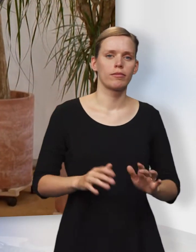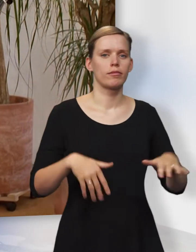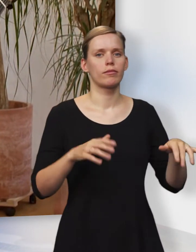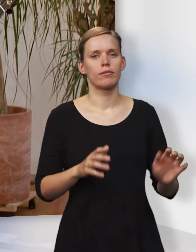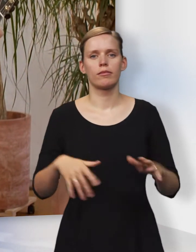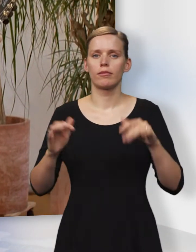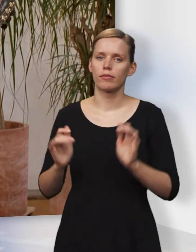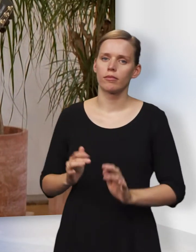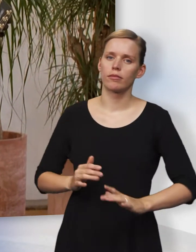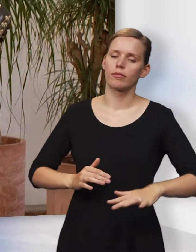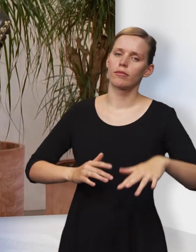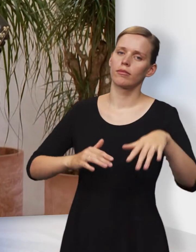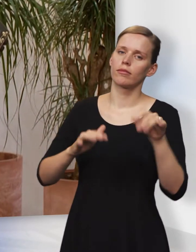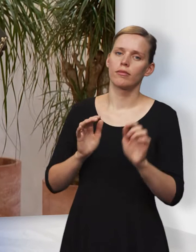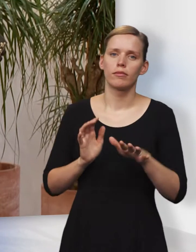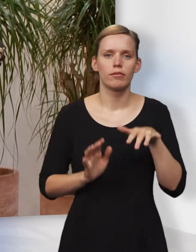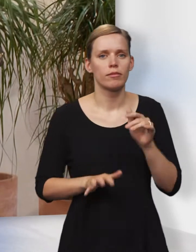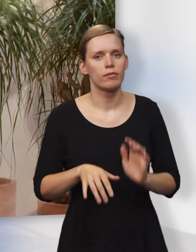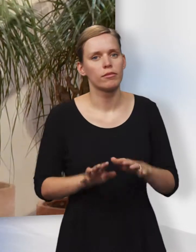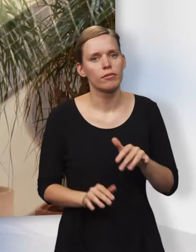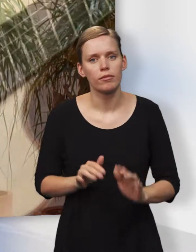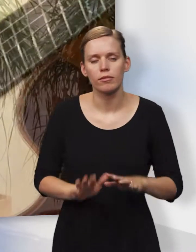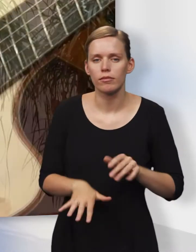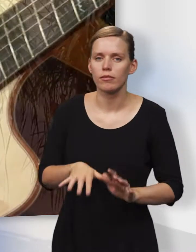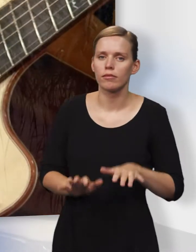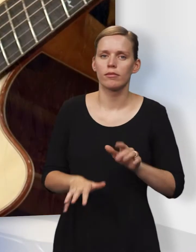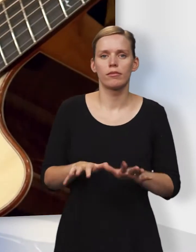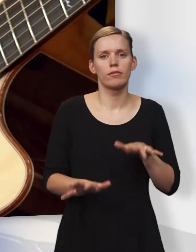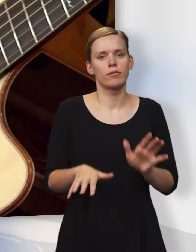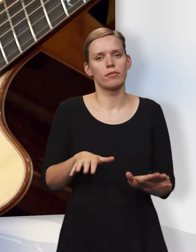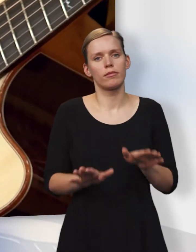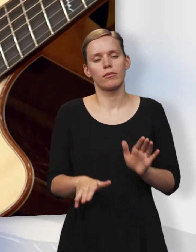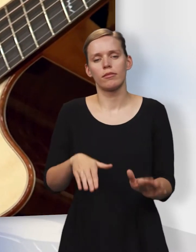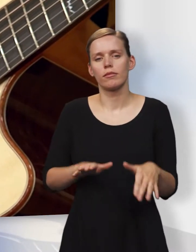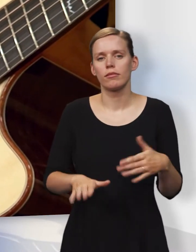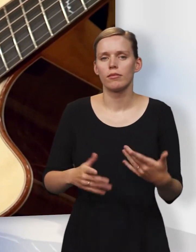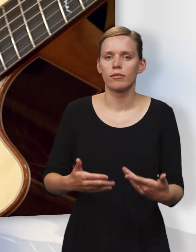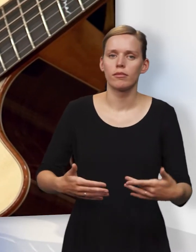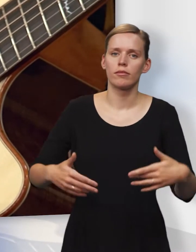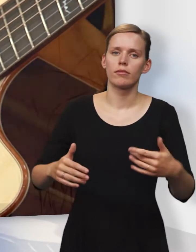Thank you.